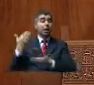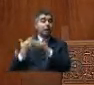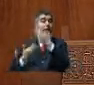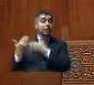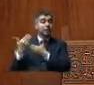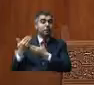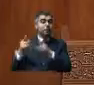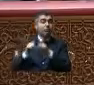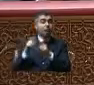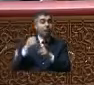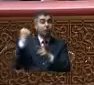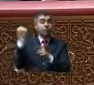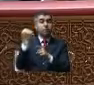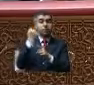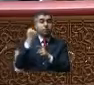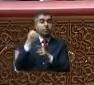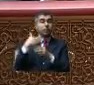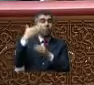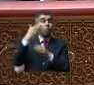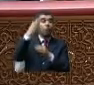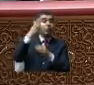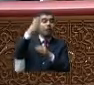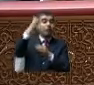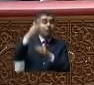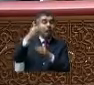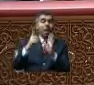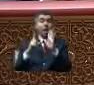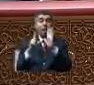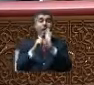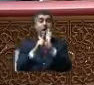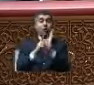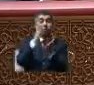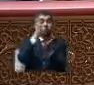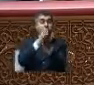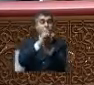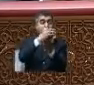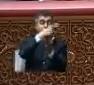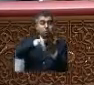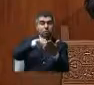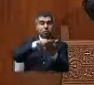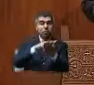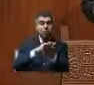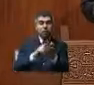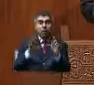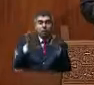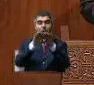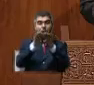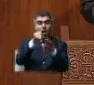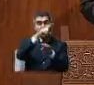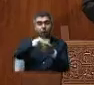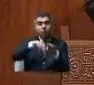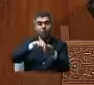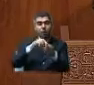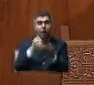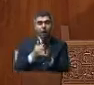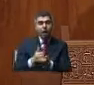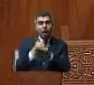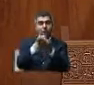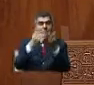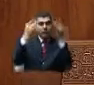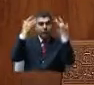لحجم الانتظارات ولكون الدستور الحالي ينص على جيل جديد من الحقوق الاقتصادية والاجتماعية والثقافية